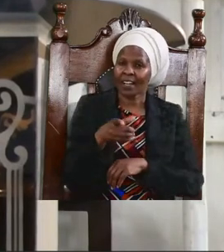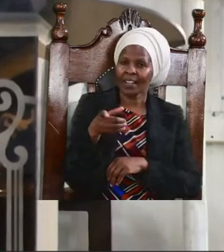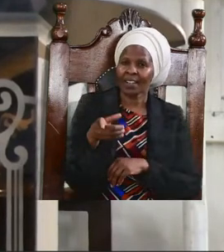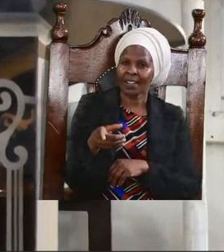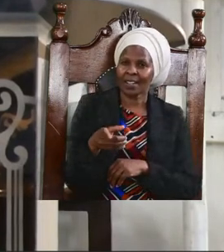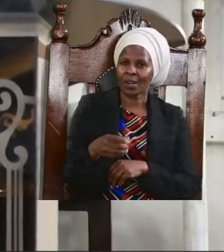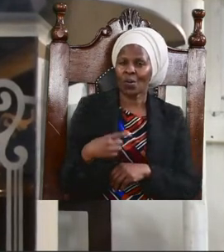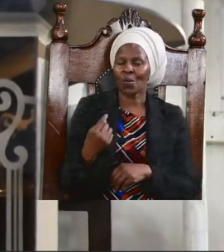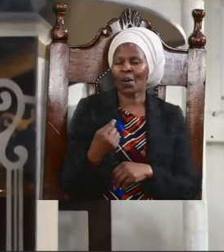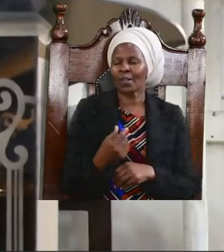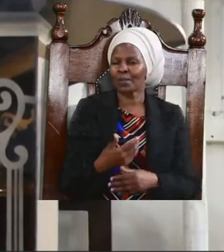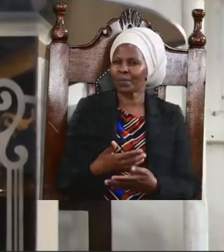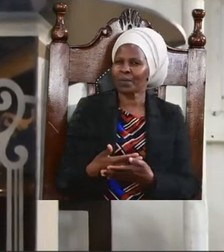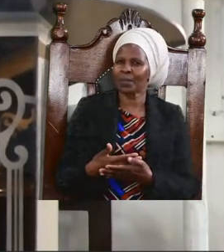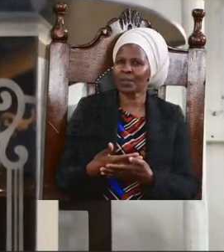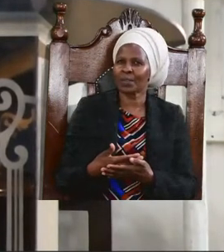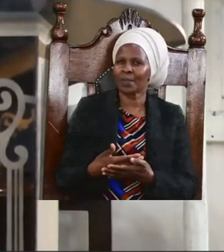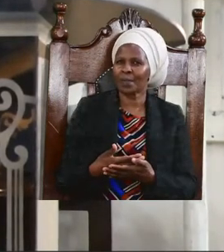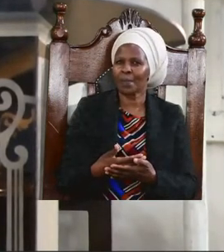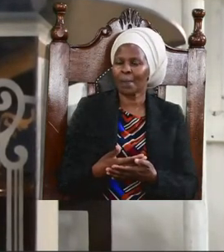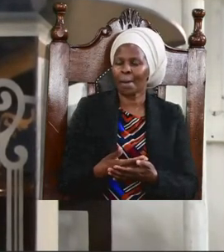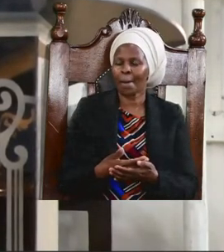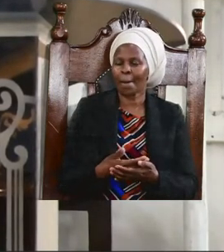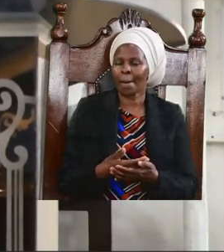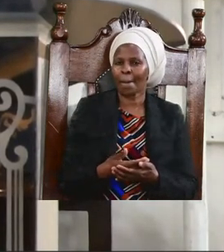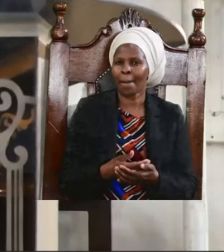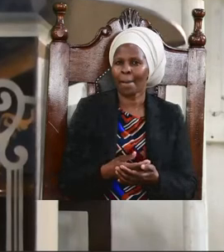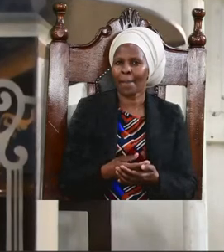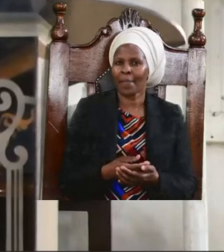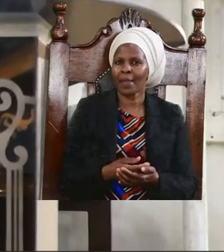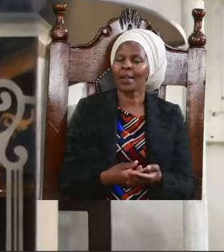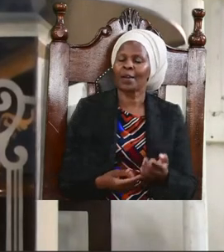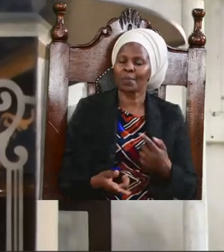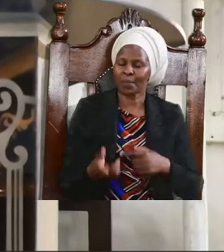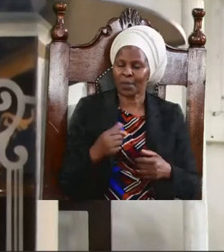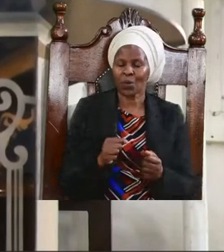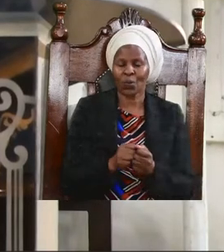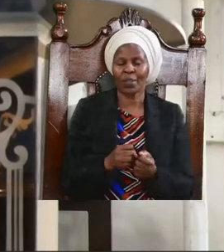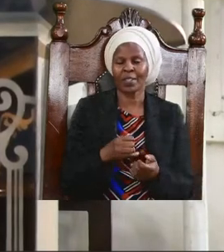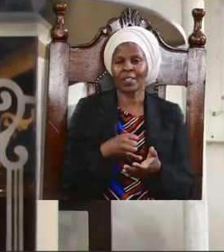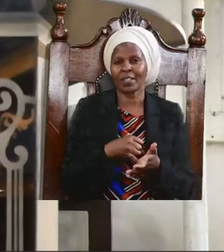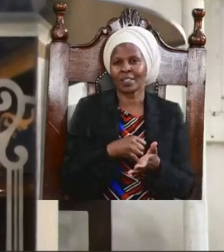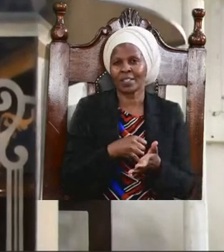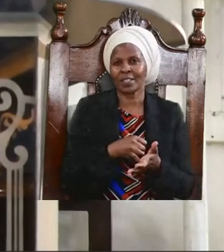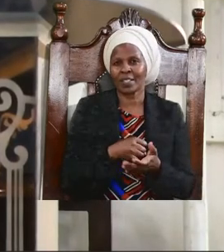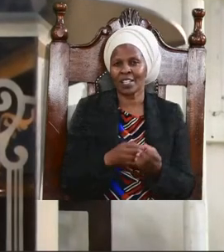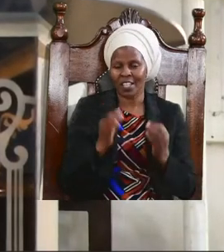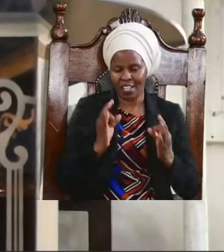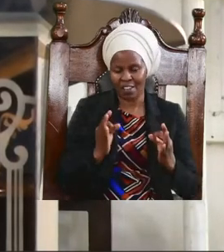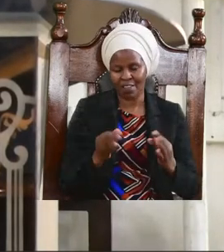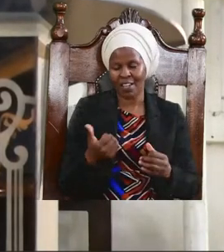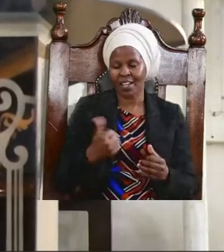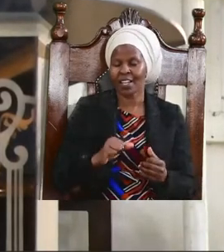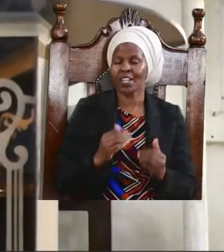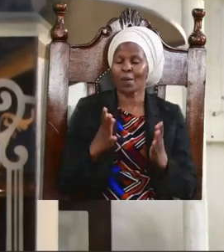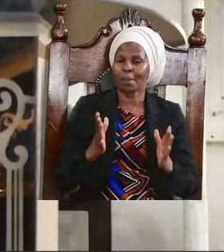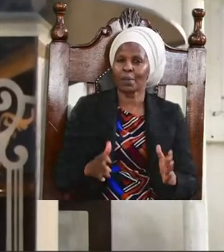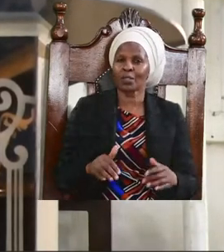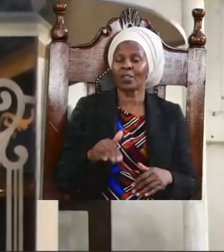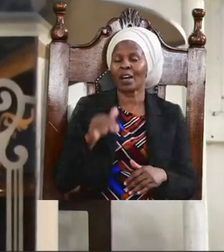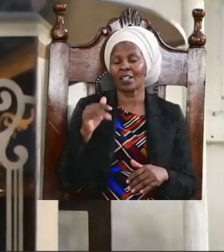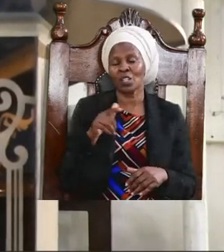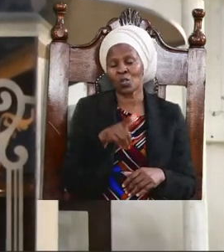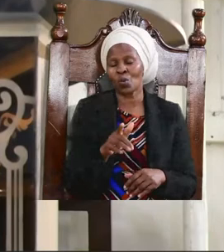asiyepandwa na mtu bado mfungeni, kamletini. Na mtu akiwaambia, mbona mnafanya